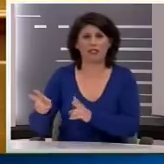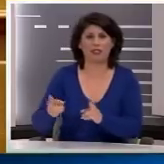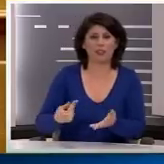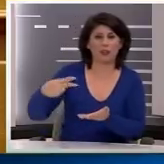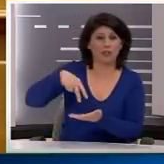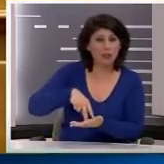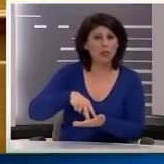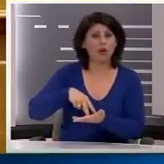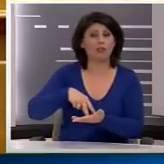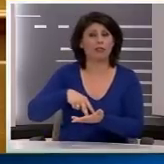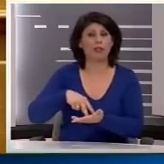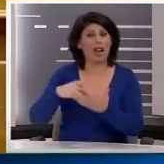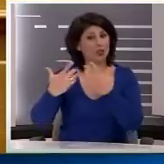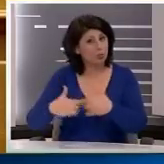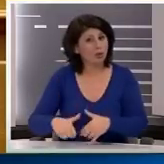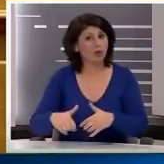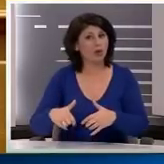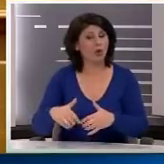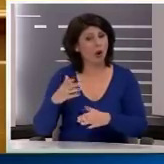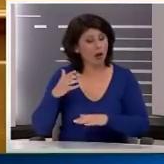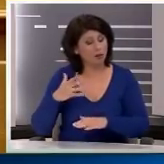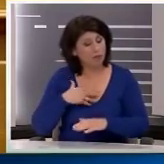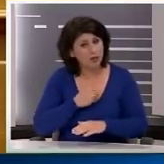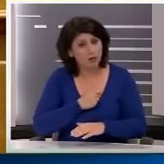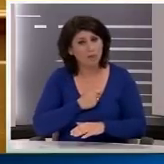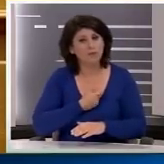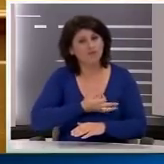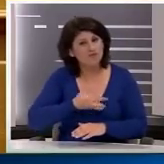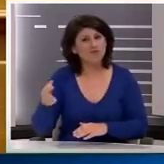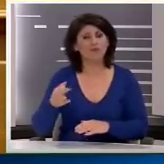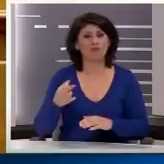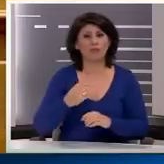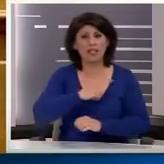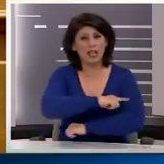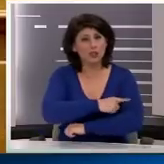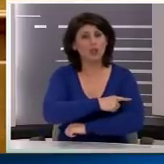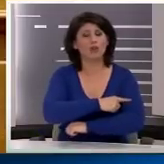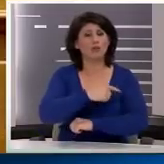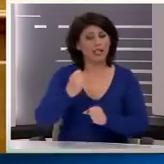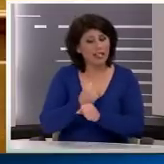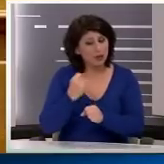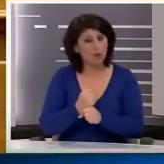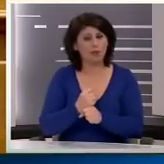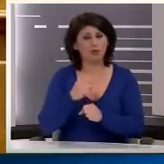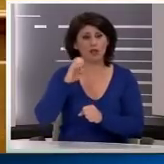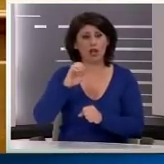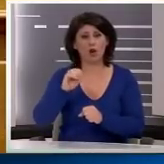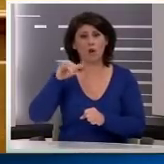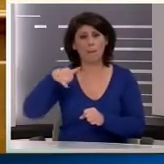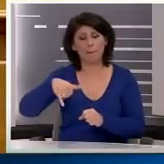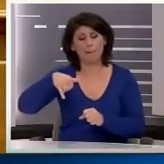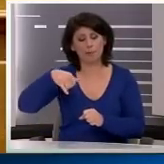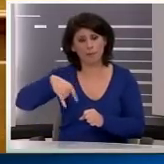όρθιο, λειτουργικό, αξιόπιστο, χάρη στην εξαιρετική δουλειά του προσωπικού του, των γιατρών και των υπόλοιπων εργαζομένων. Και